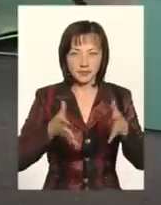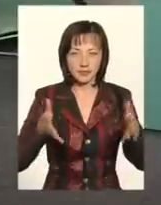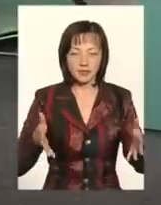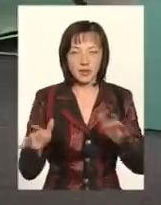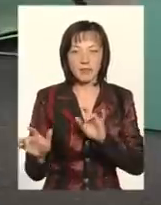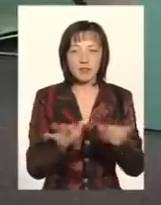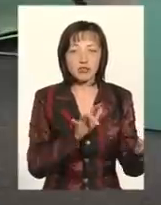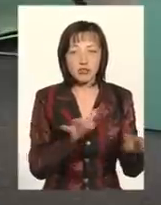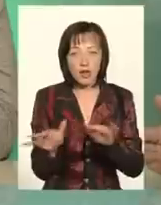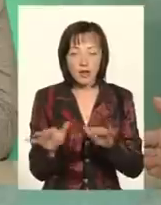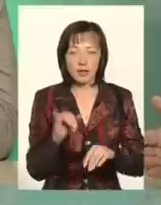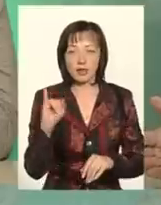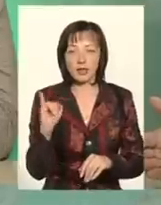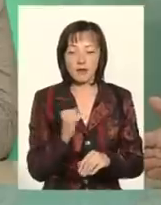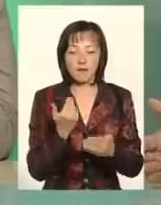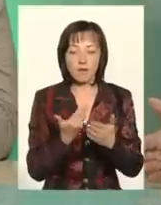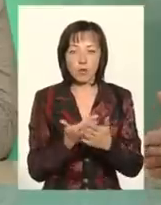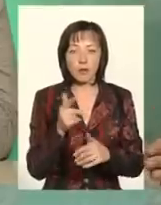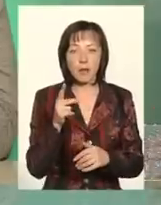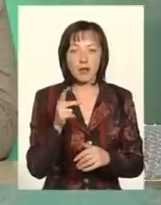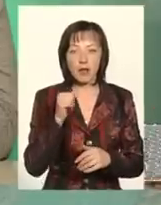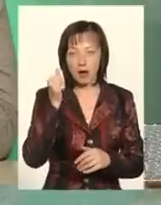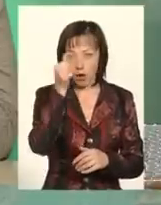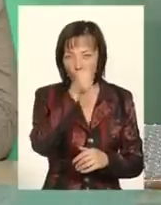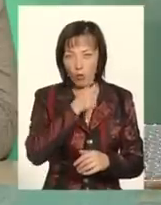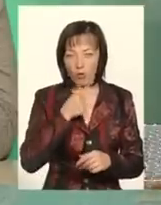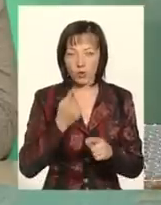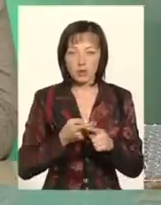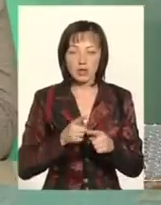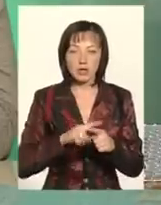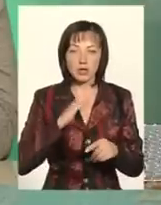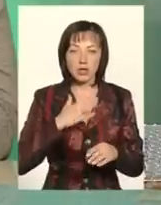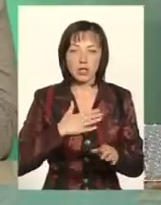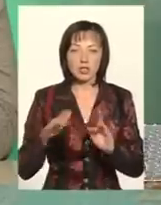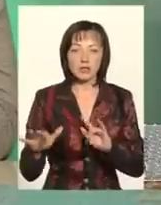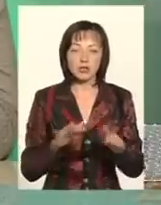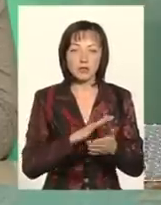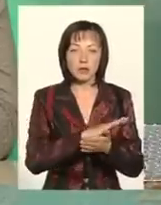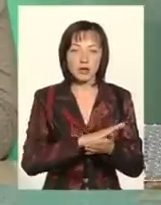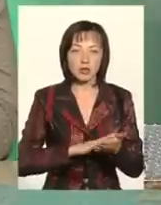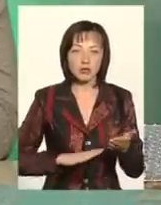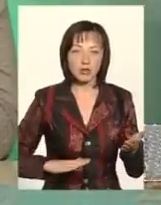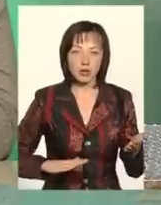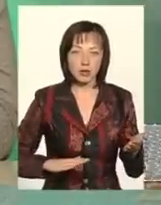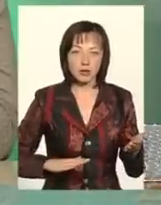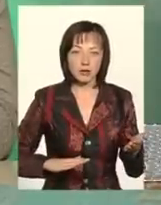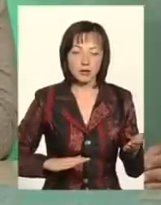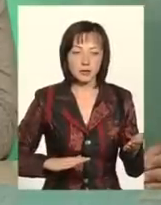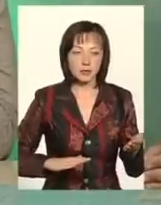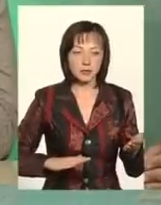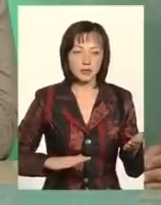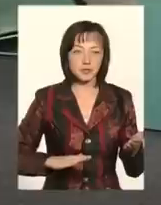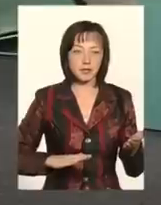движение и вот полтора года Это наше движение продолжает как бы свою борьбу даній